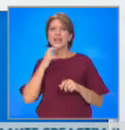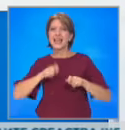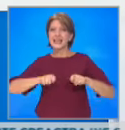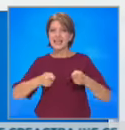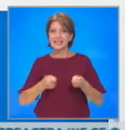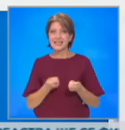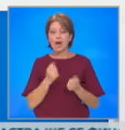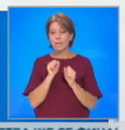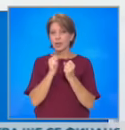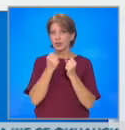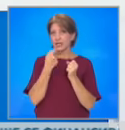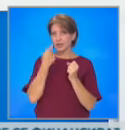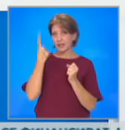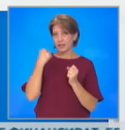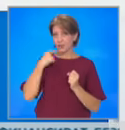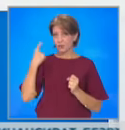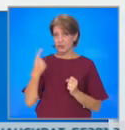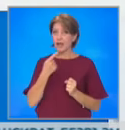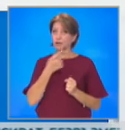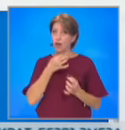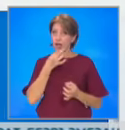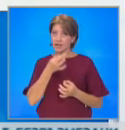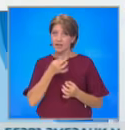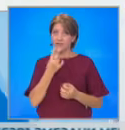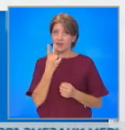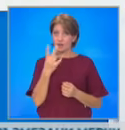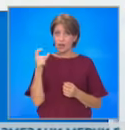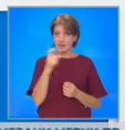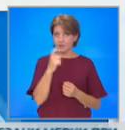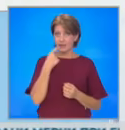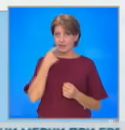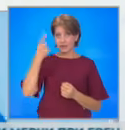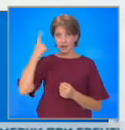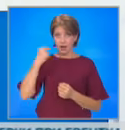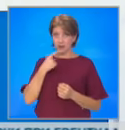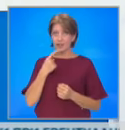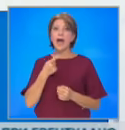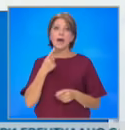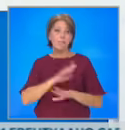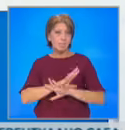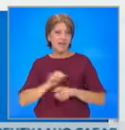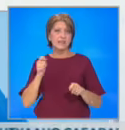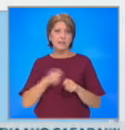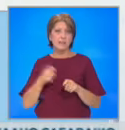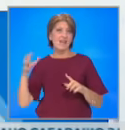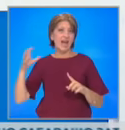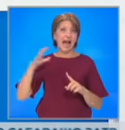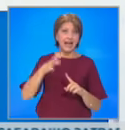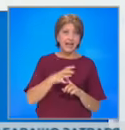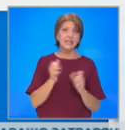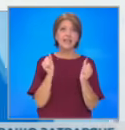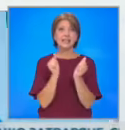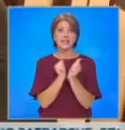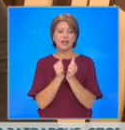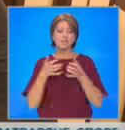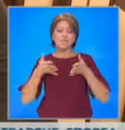протестите миналата година. Той разказа, че на 2 септември миналата година, без да е проявявал агресия, е бил задържан по груб начин от трима